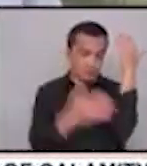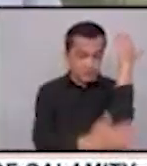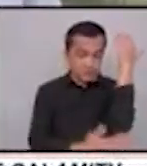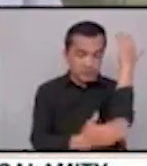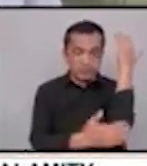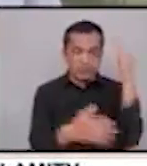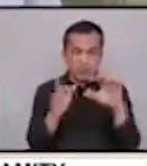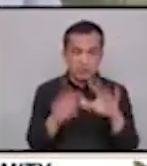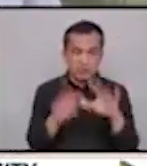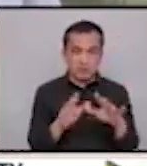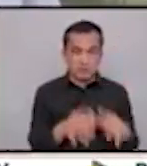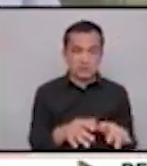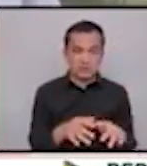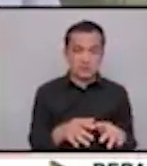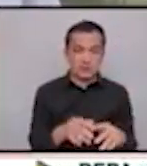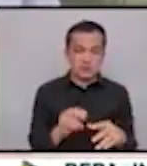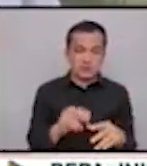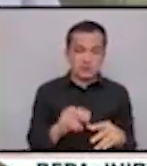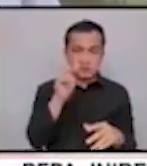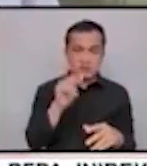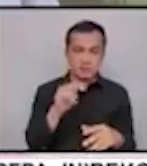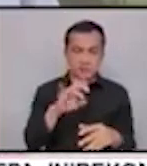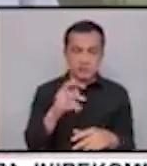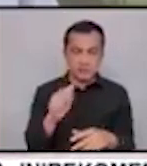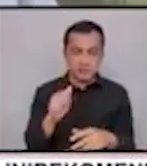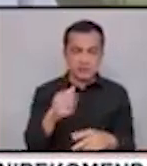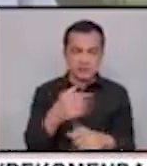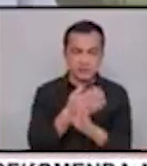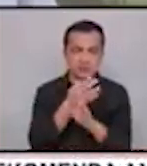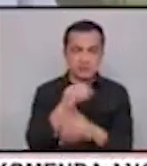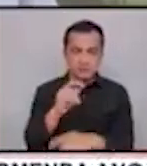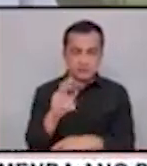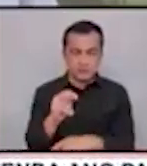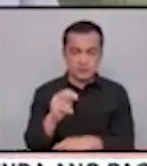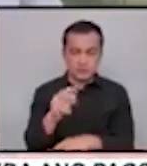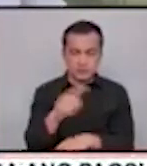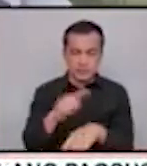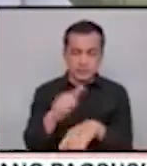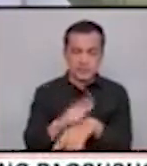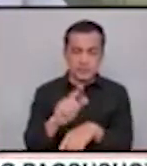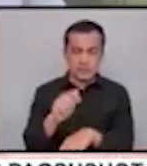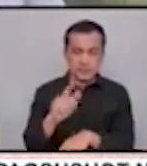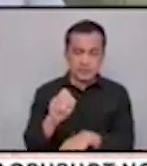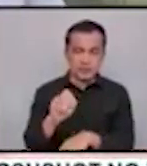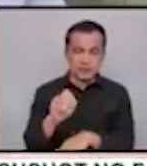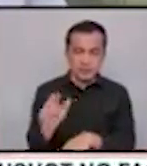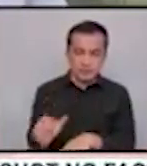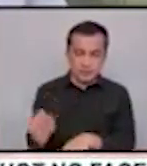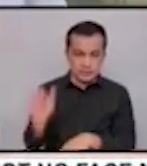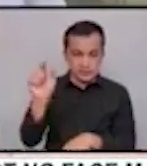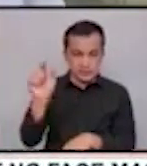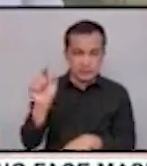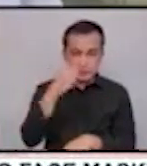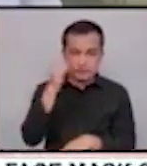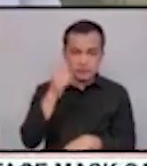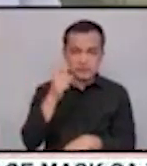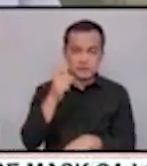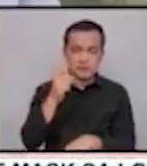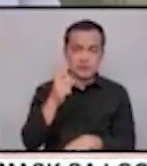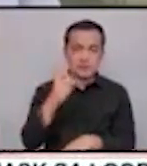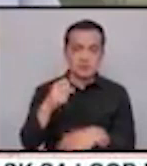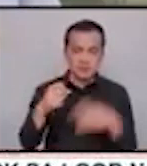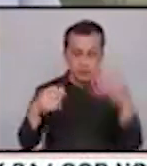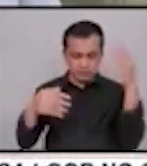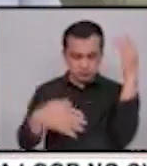Northern Mindanao, Caraga, Davao Region, Sogsergen, Lanao del Sur at Maguindanao Provinces dahil naman sa epekto ng trough o yung extension